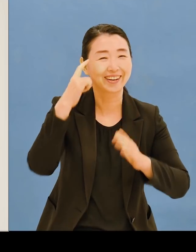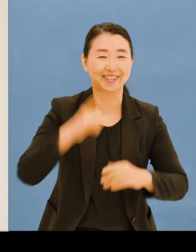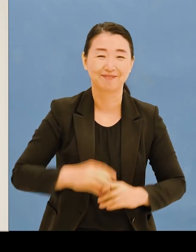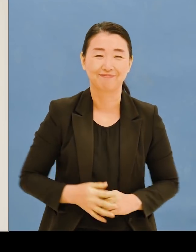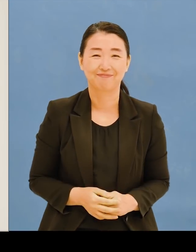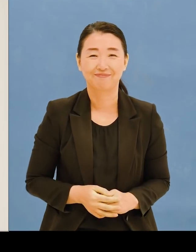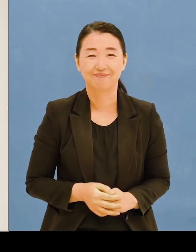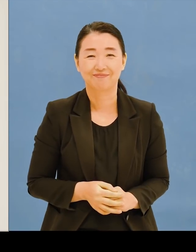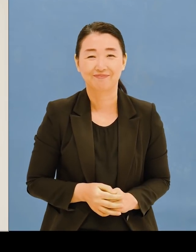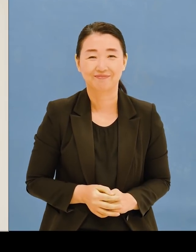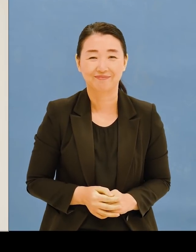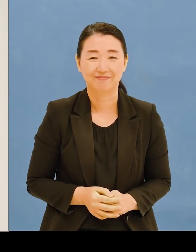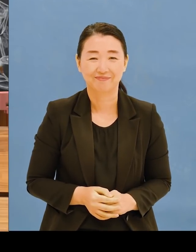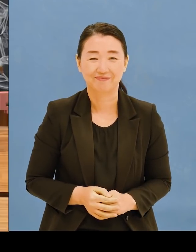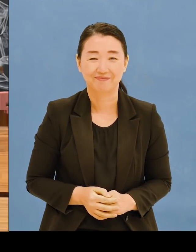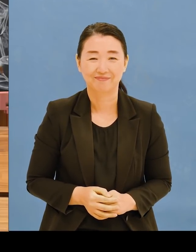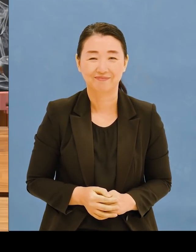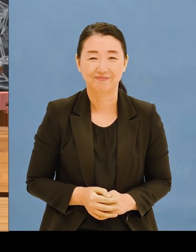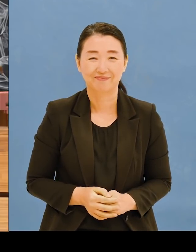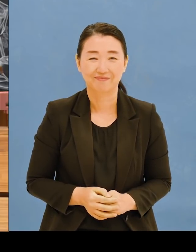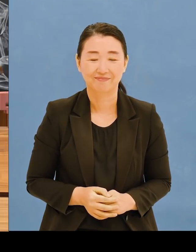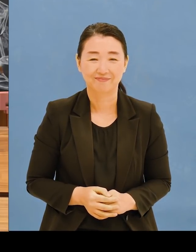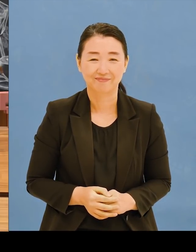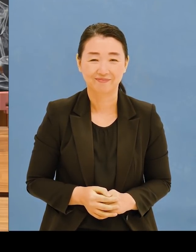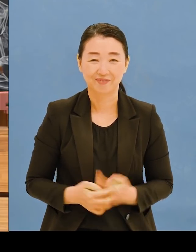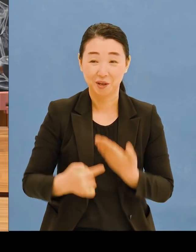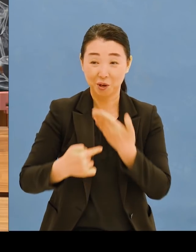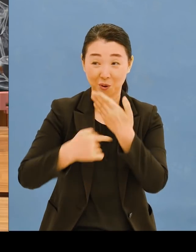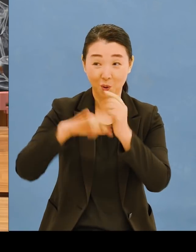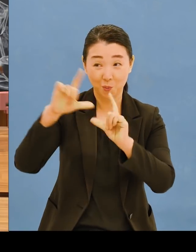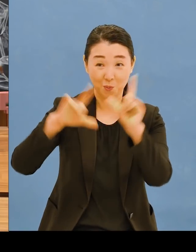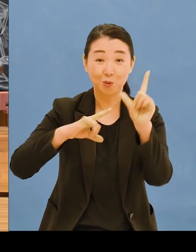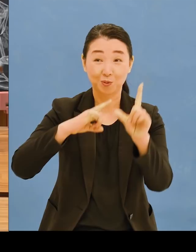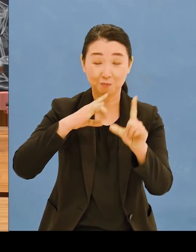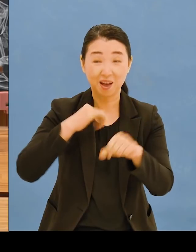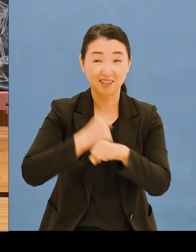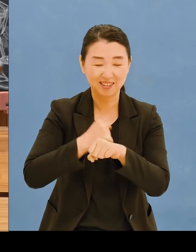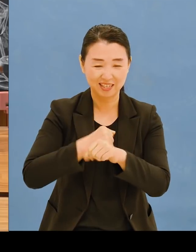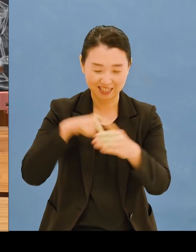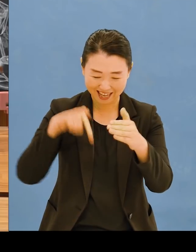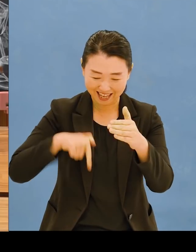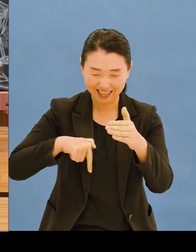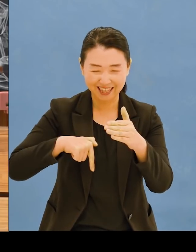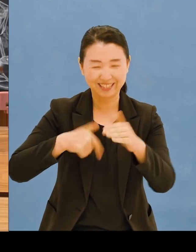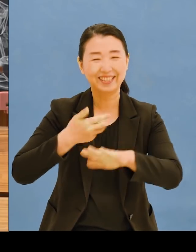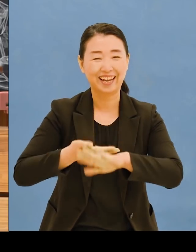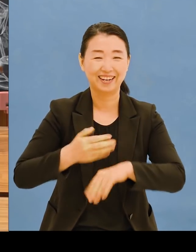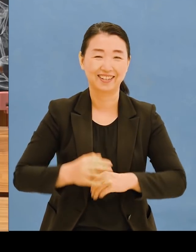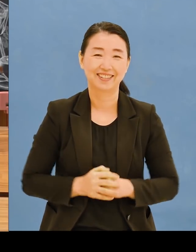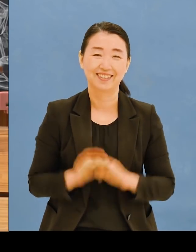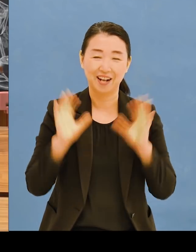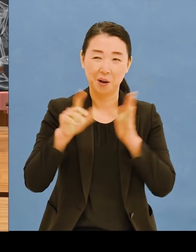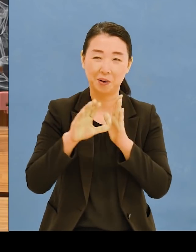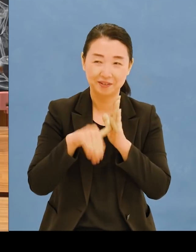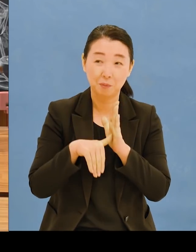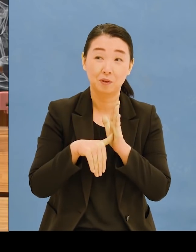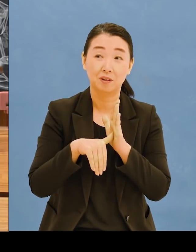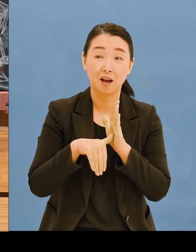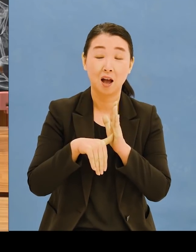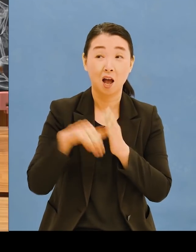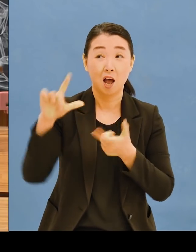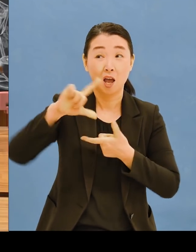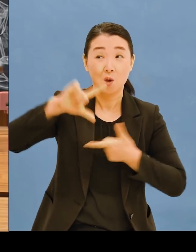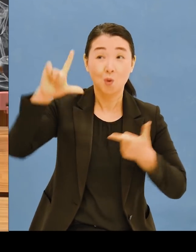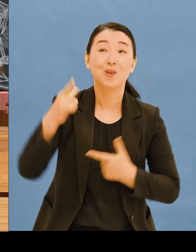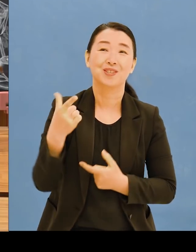그때 그렇게 생각을 했었어요. 네. 근데 뭐 사실 겉모습만 이제 그런 거지 사실 본모습은 그렇지 않은 그렇죠. 건데 어린 시절이니까 좀 영웅